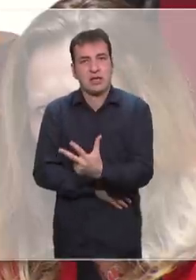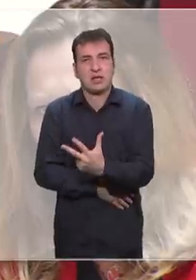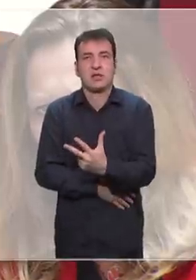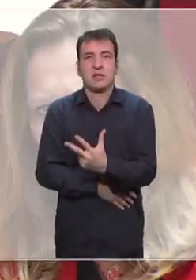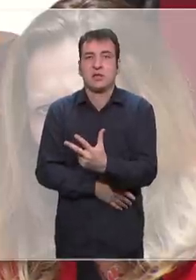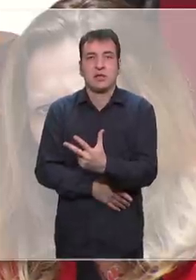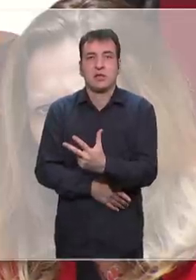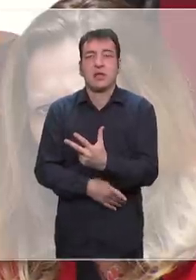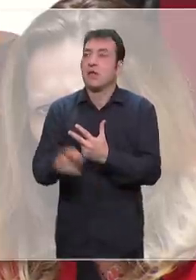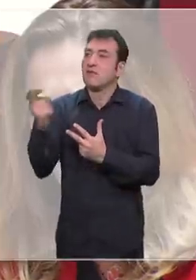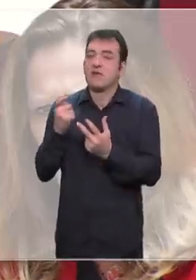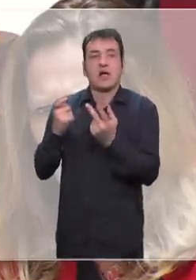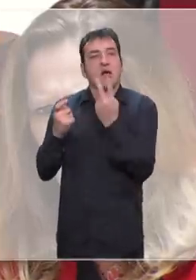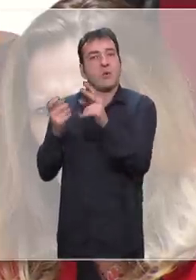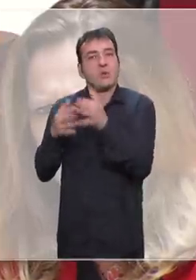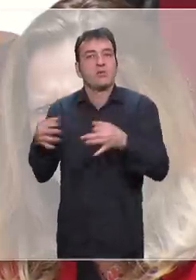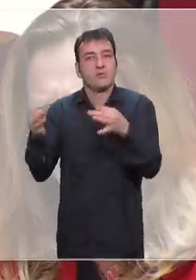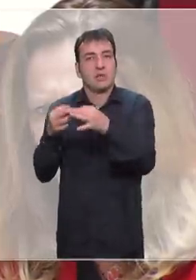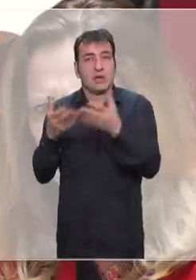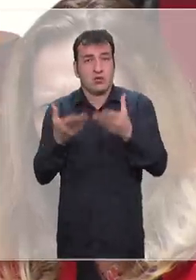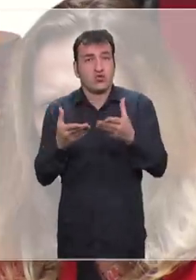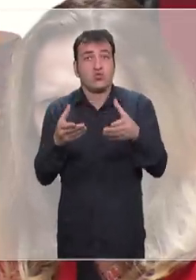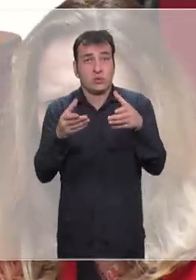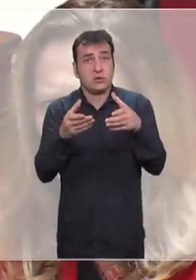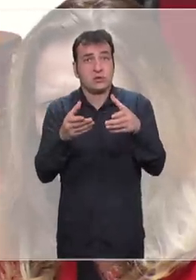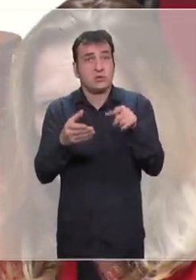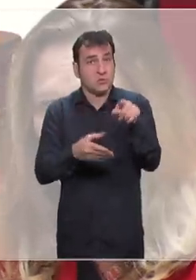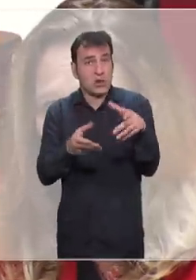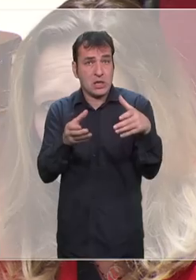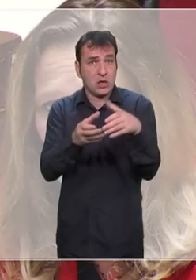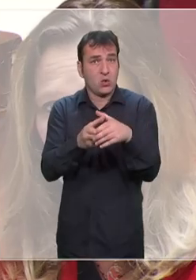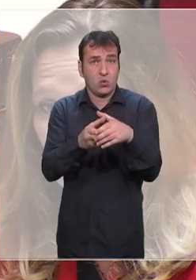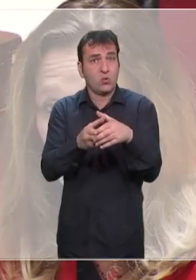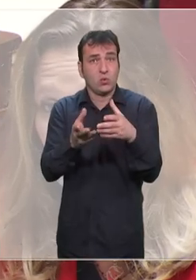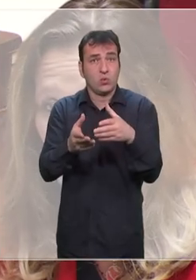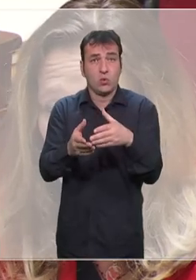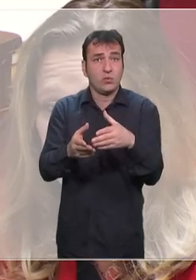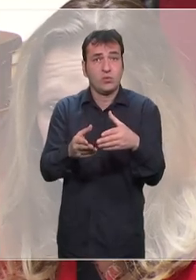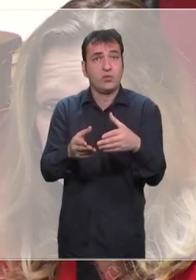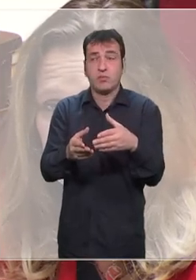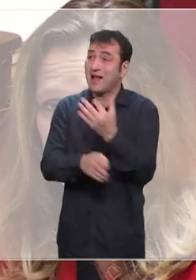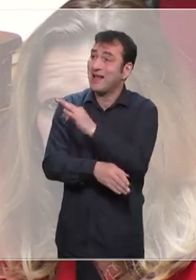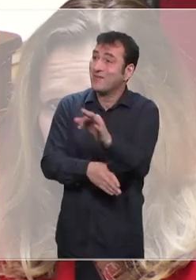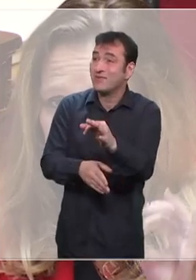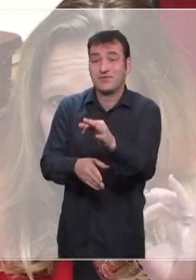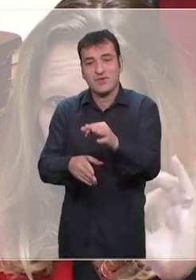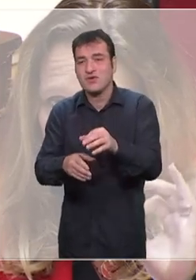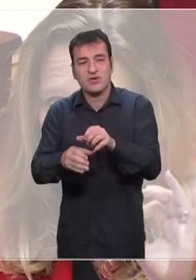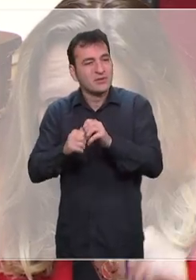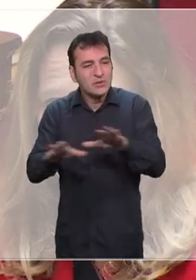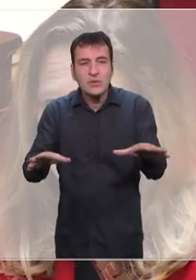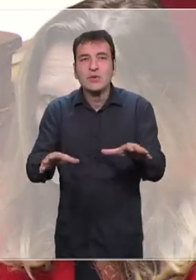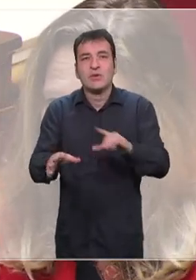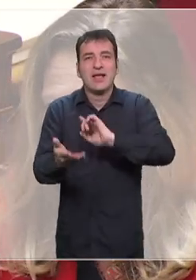est importée. Et aujourd'hui, vous êtes le groupe qui empêchait la France de déployer des énergies renouvelables en vous mettant dans